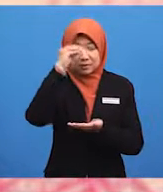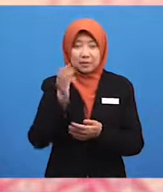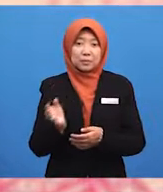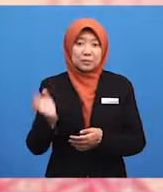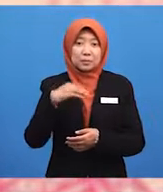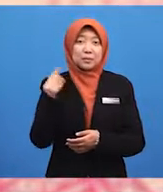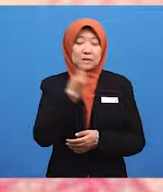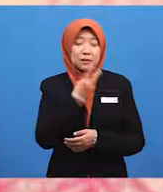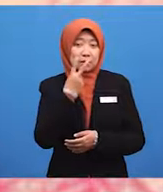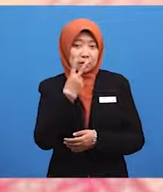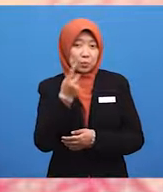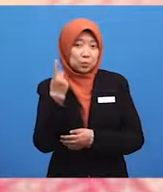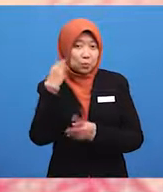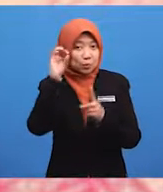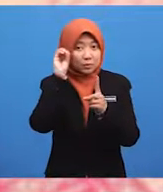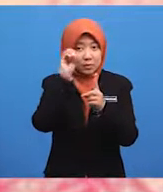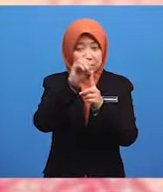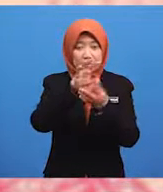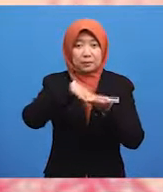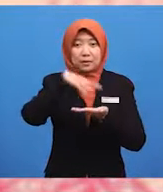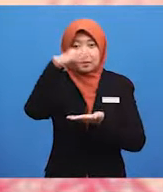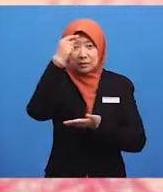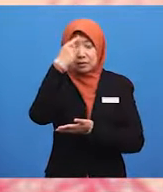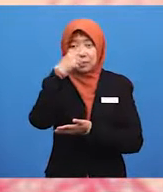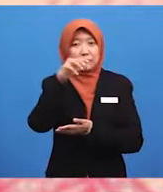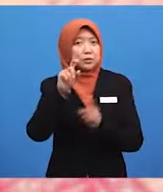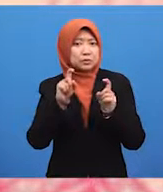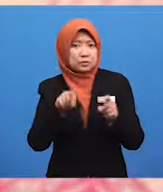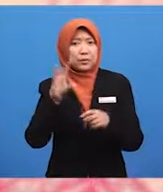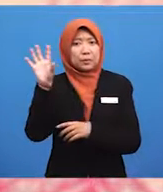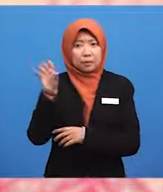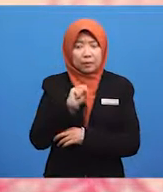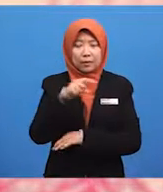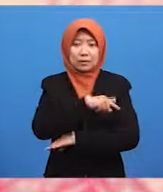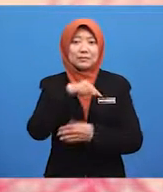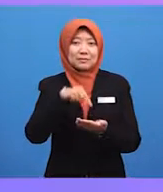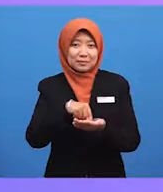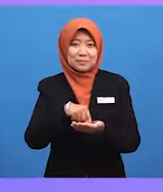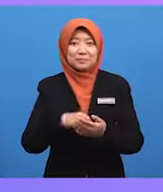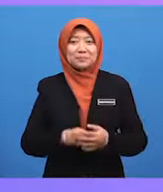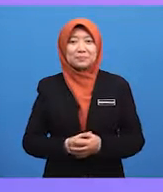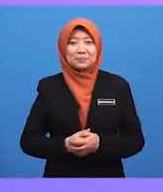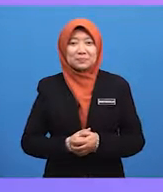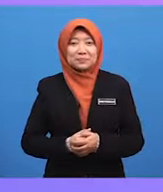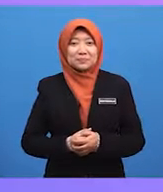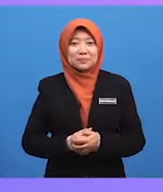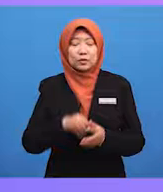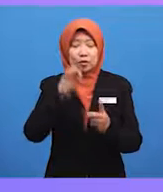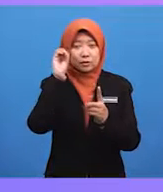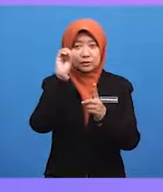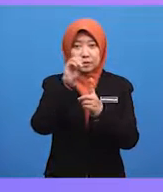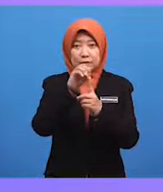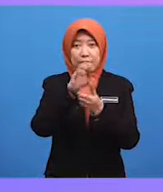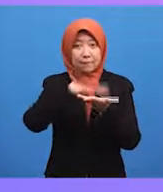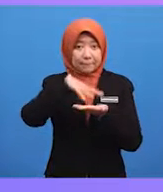kita semak dahulu objektif pembelajaran yang perlu dicapai pada hari ini. Objektif